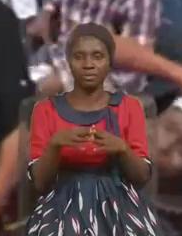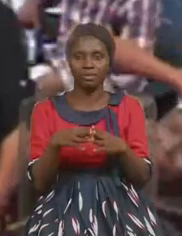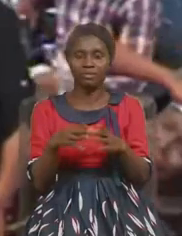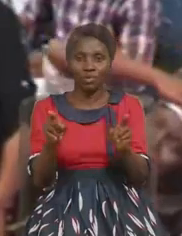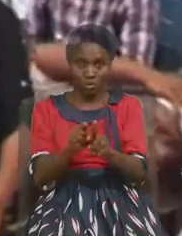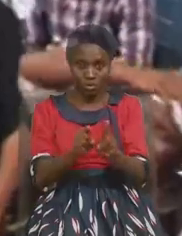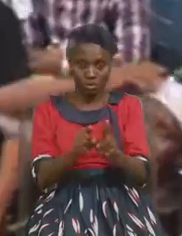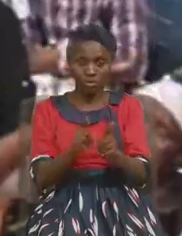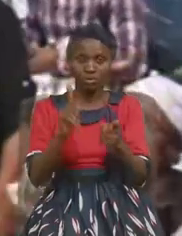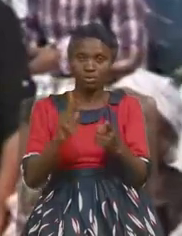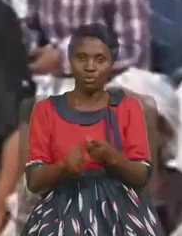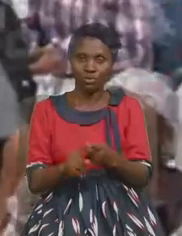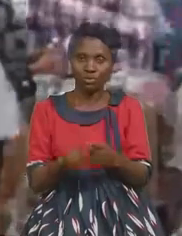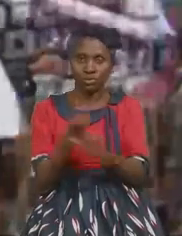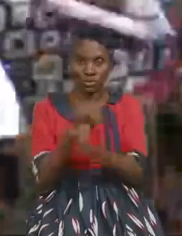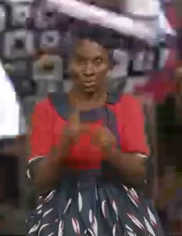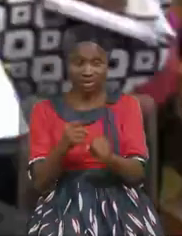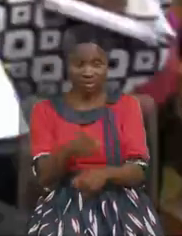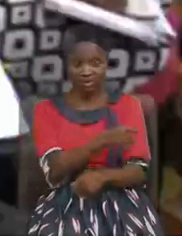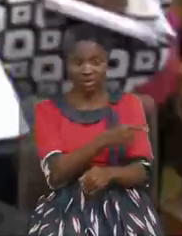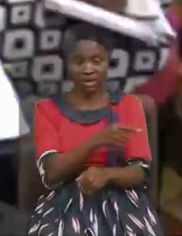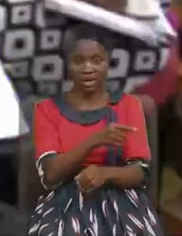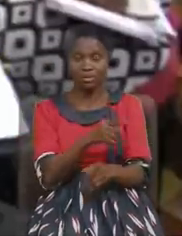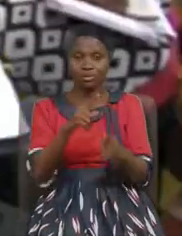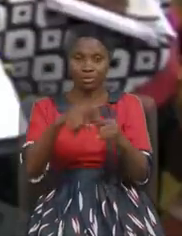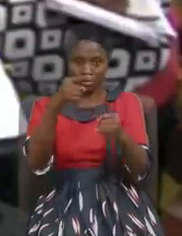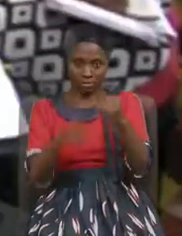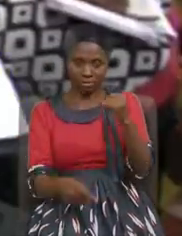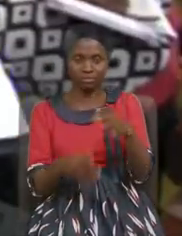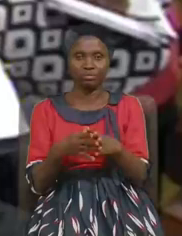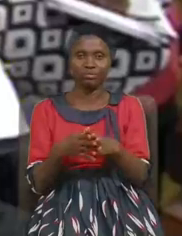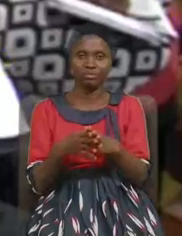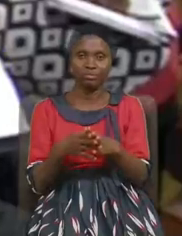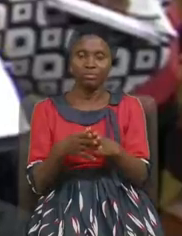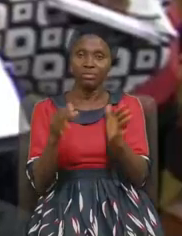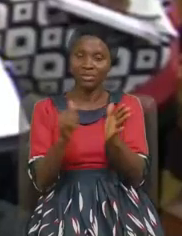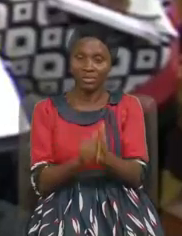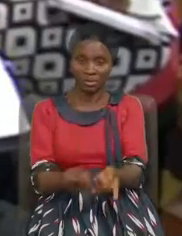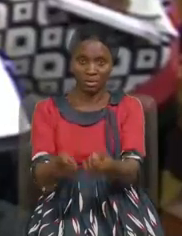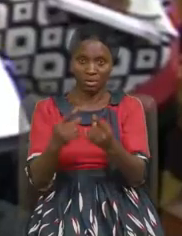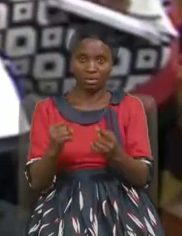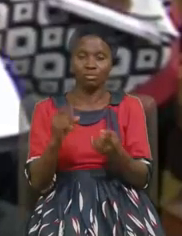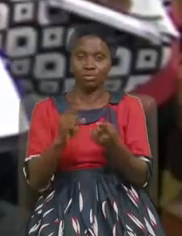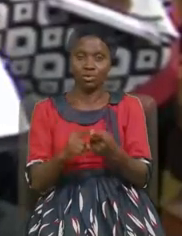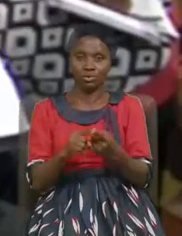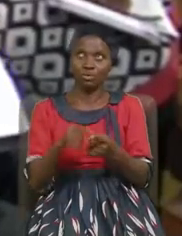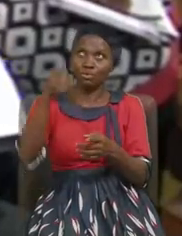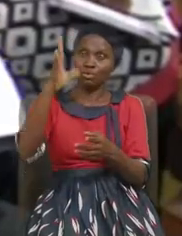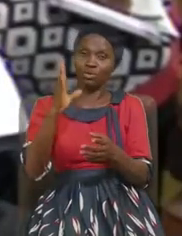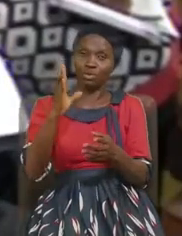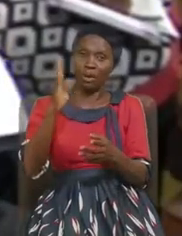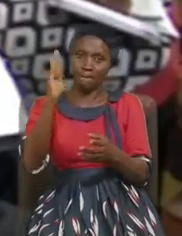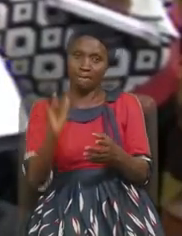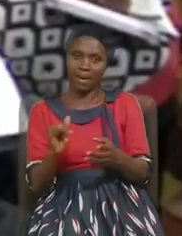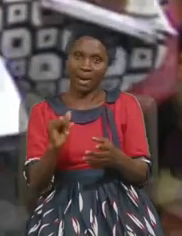sauver parfaitement ceux qui s'approchent de Dieu par lui, étant